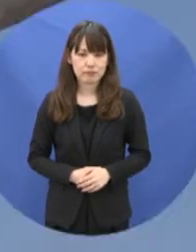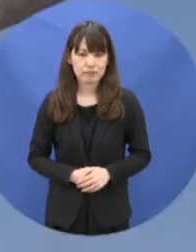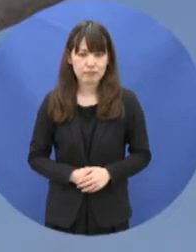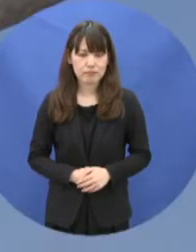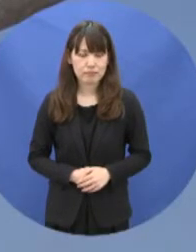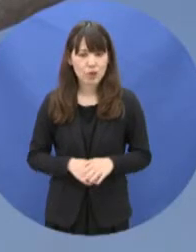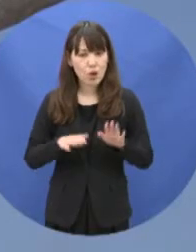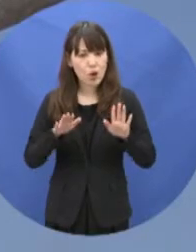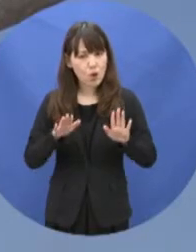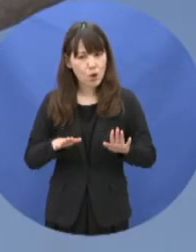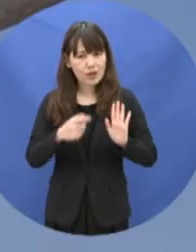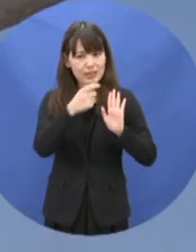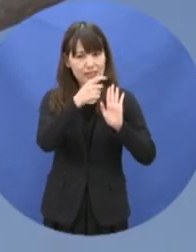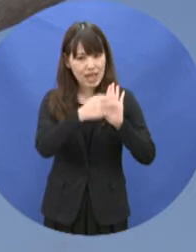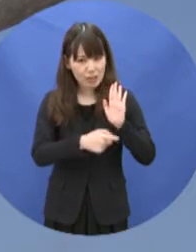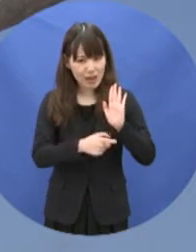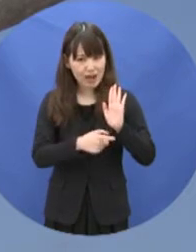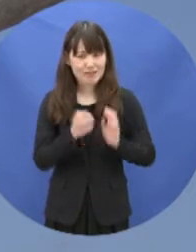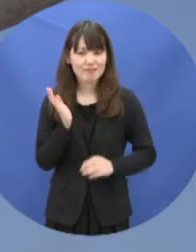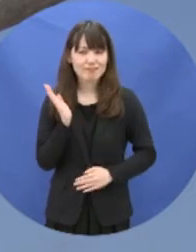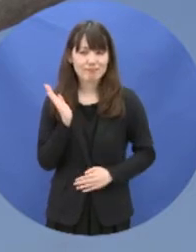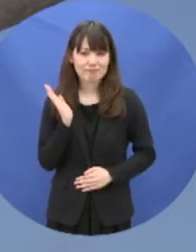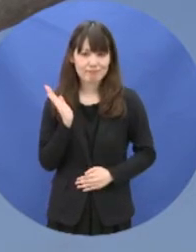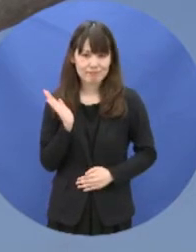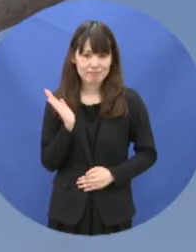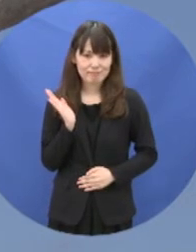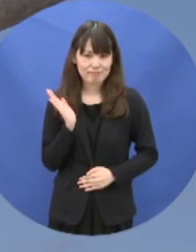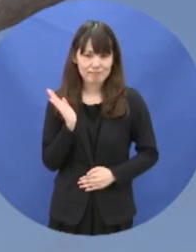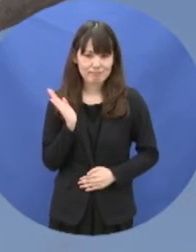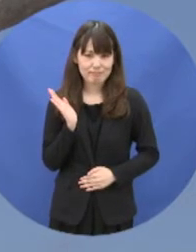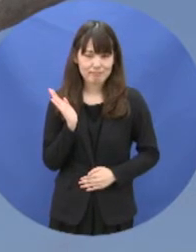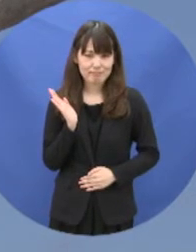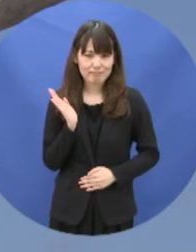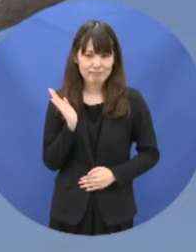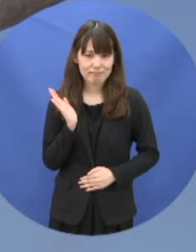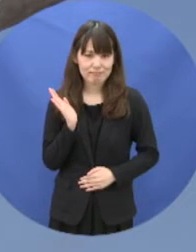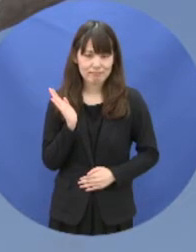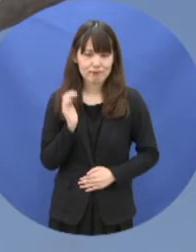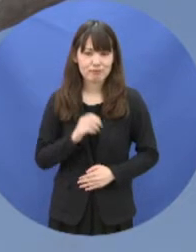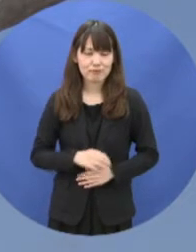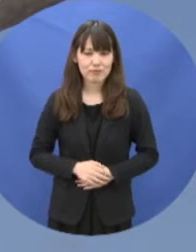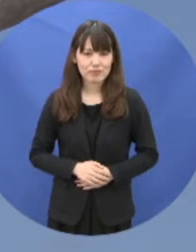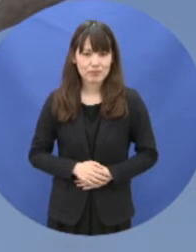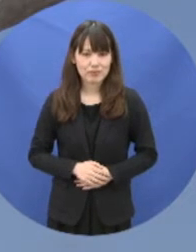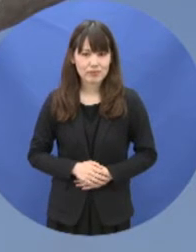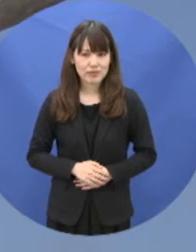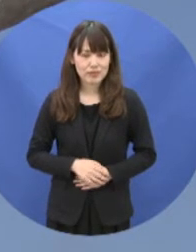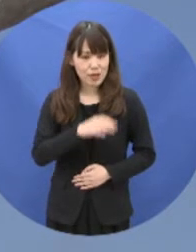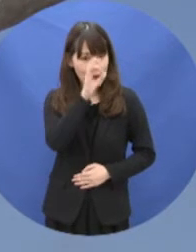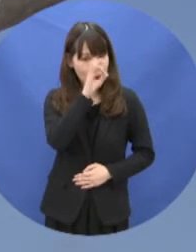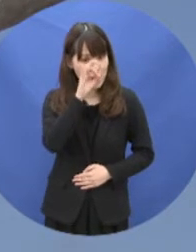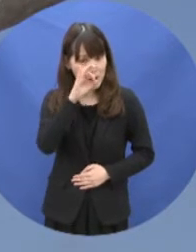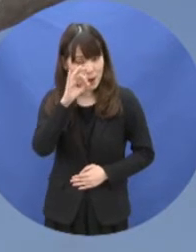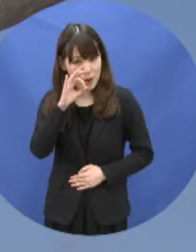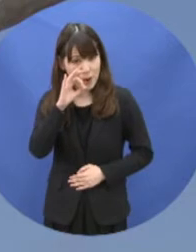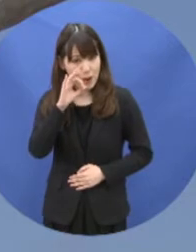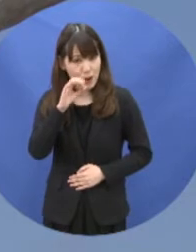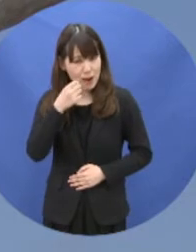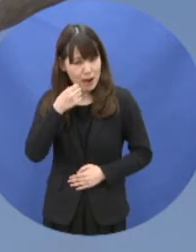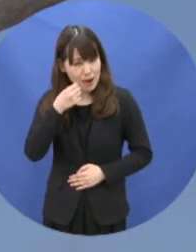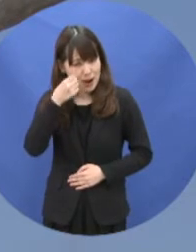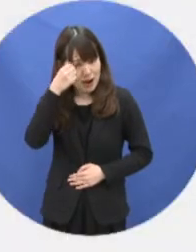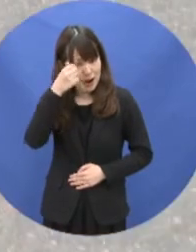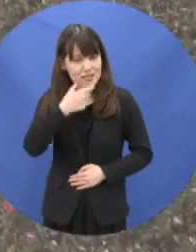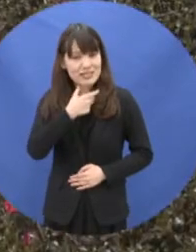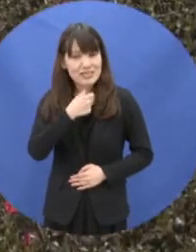けで今回は吹田市に残る岡本太郎作品をめぐり、その情熱を感じた